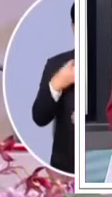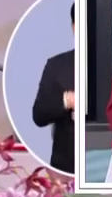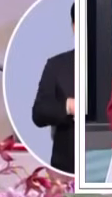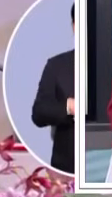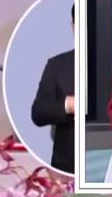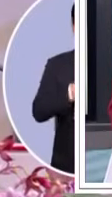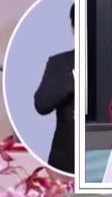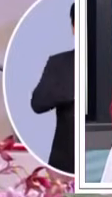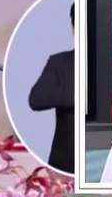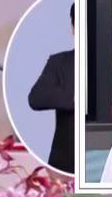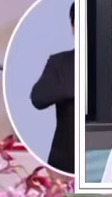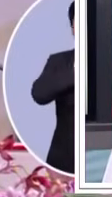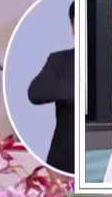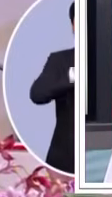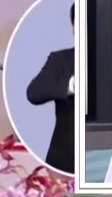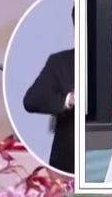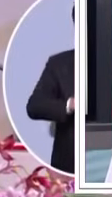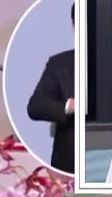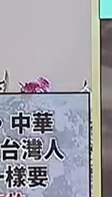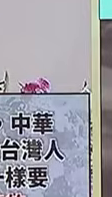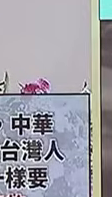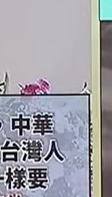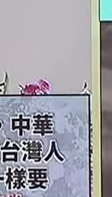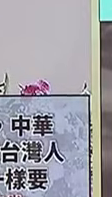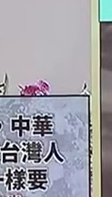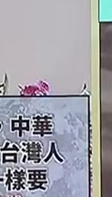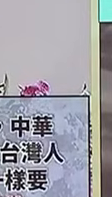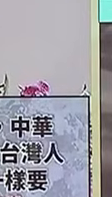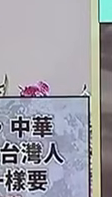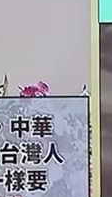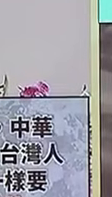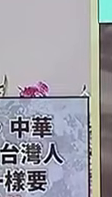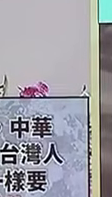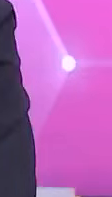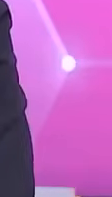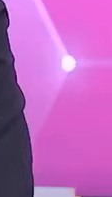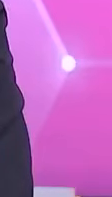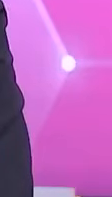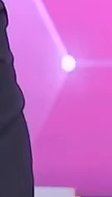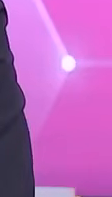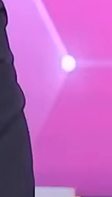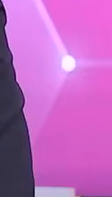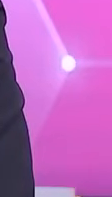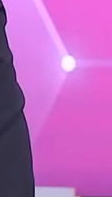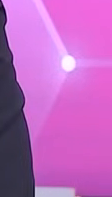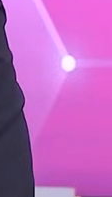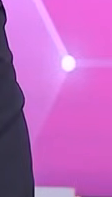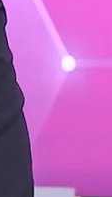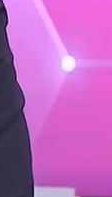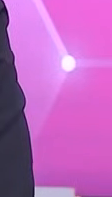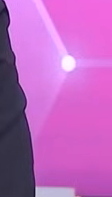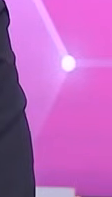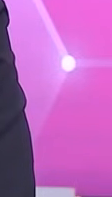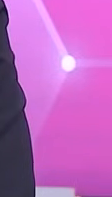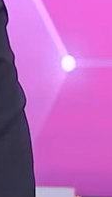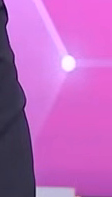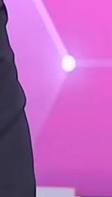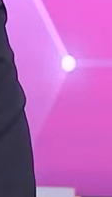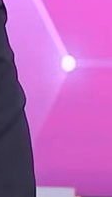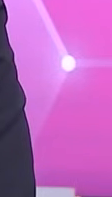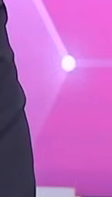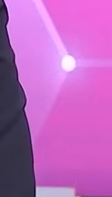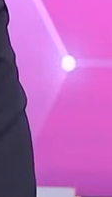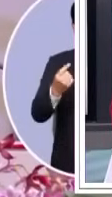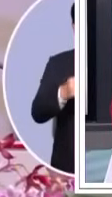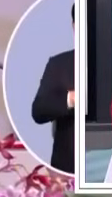以今年的国庆的这个筹会出来的那个元素跟意象才会这么的中华民国嘛。好，第二个，他所讲的那个国家根宝，确实